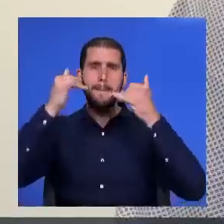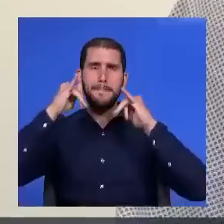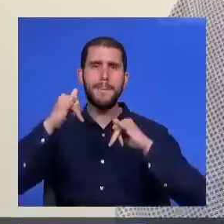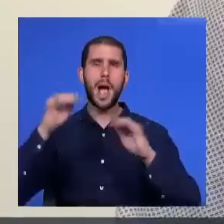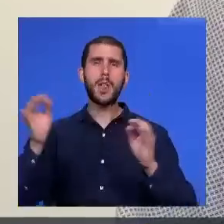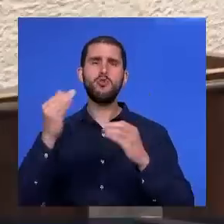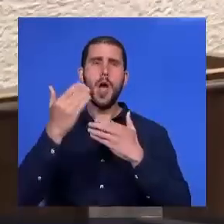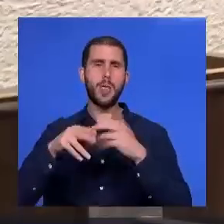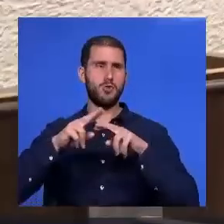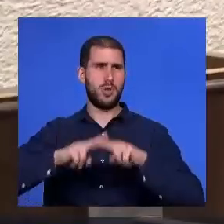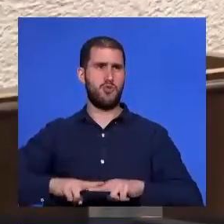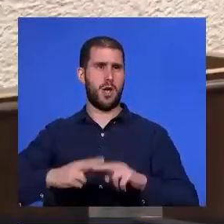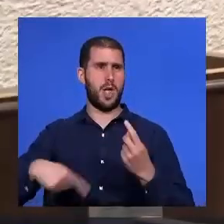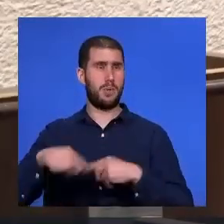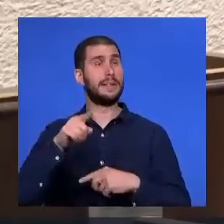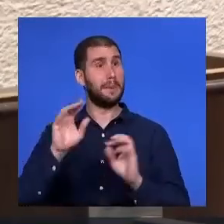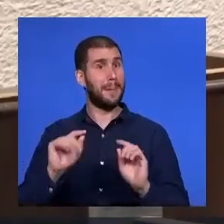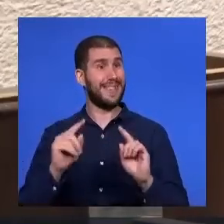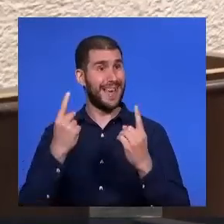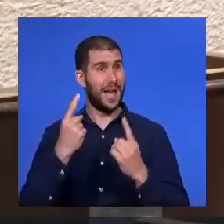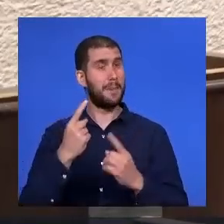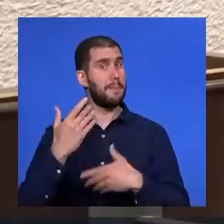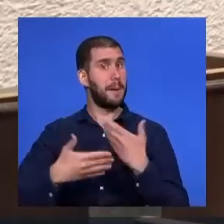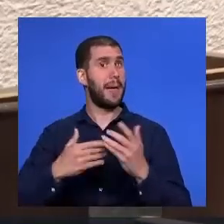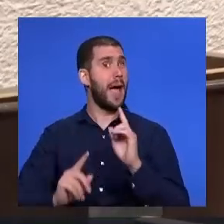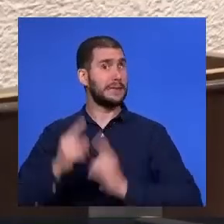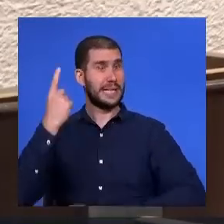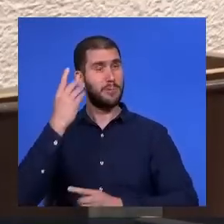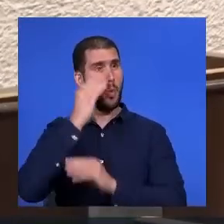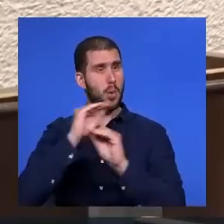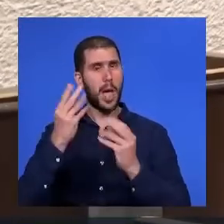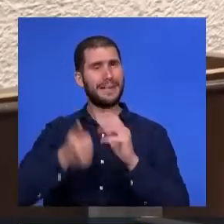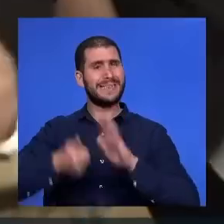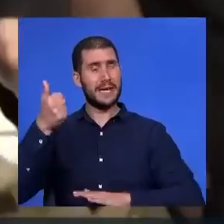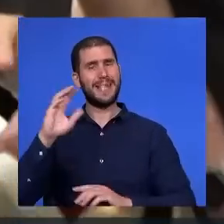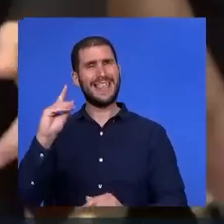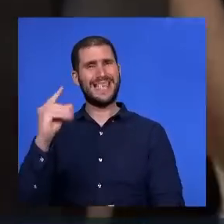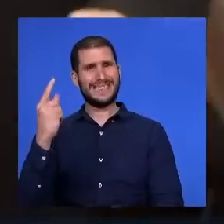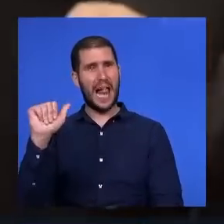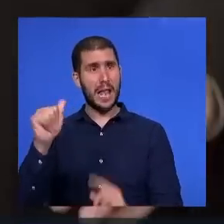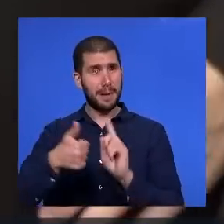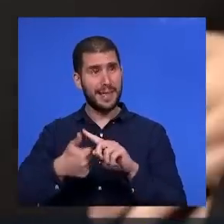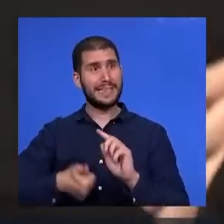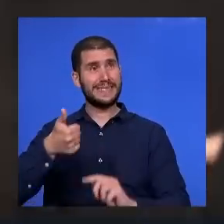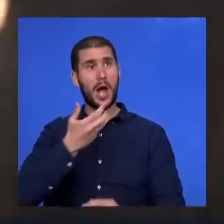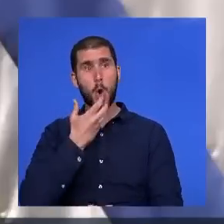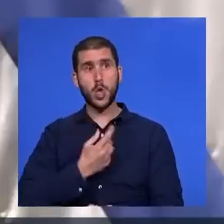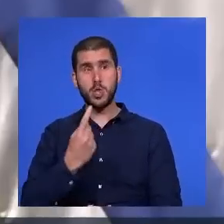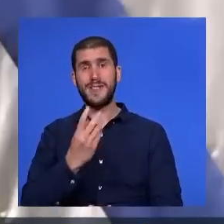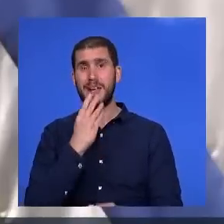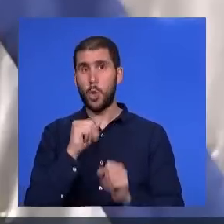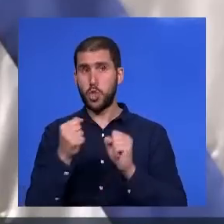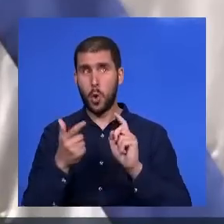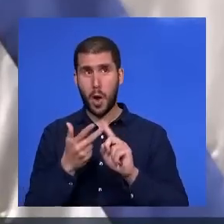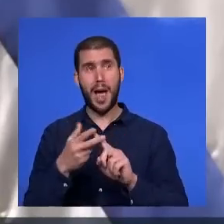האחרונה שנותרה לנו. ואכן זה קרה. בצעד חסר תקדים הודיעו שורה של שרים, בהם דיסטל אטבריאן, השר גולדקנופ מיהדות התורה,